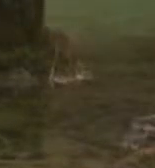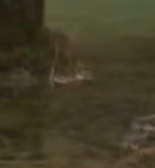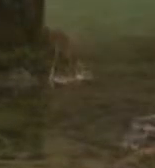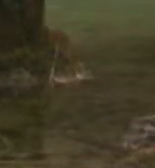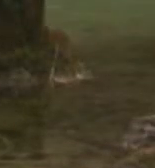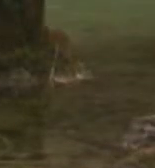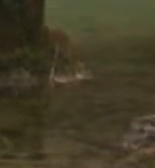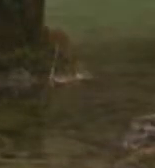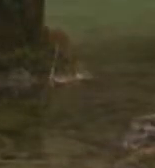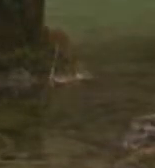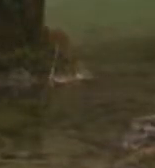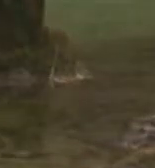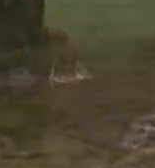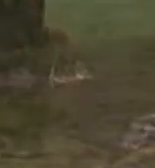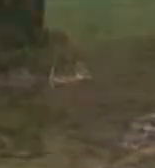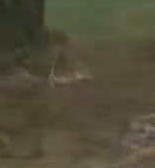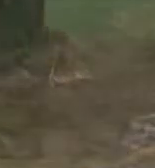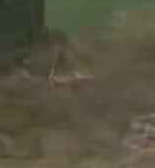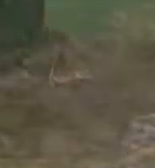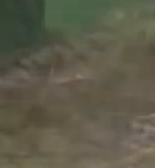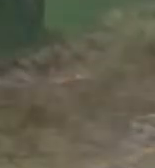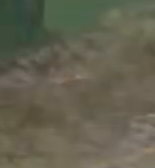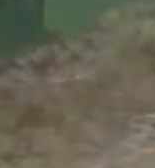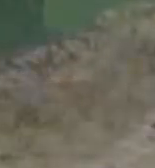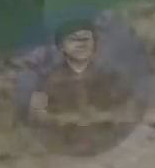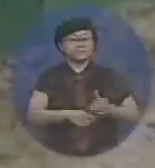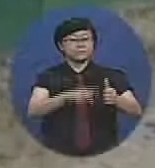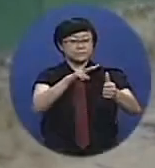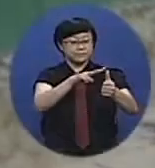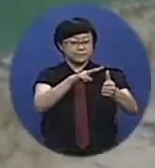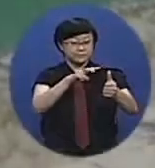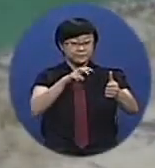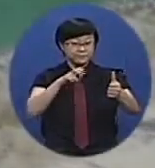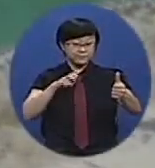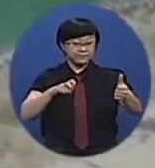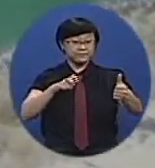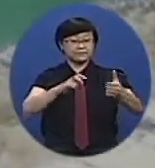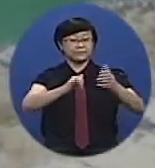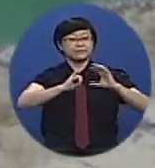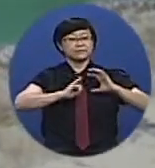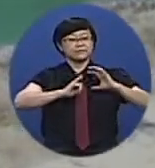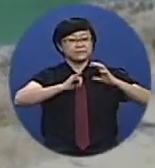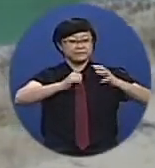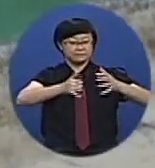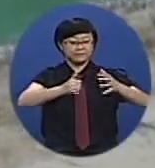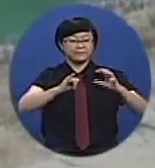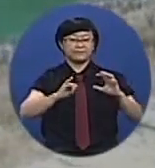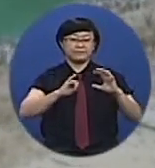주세요.